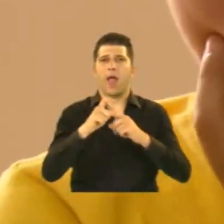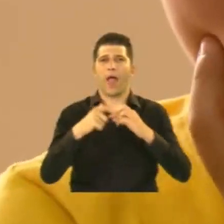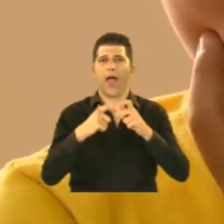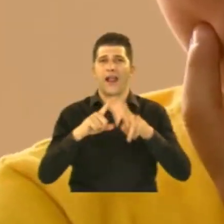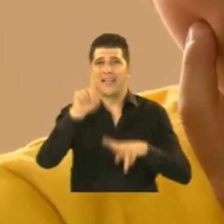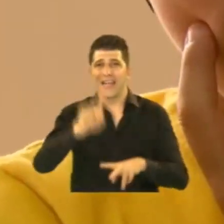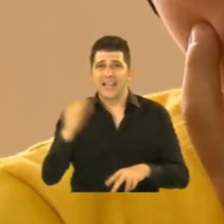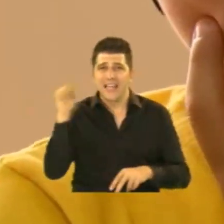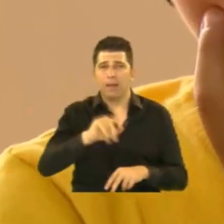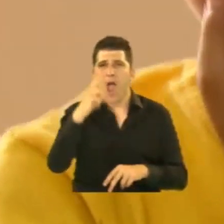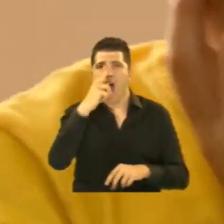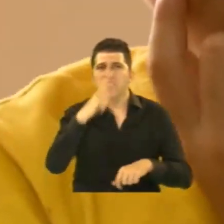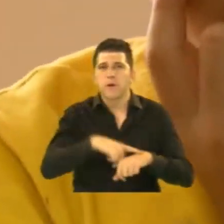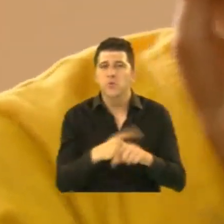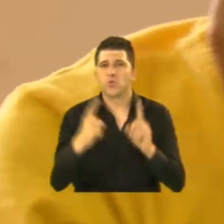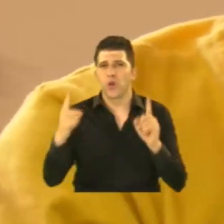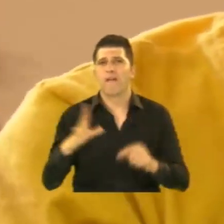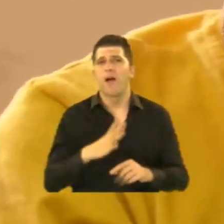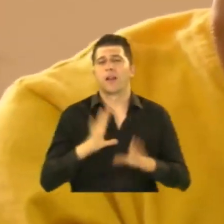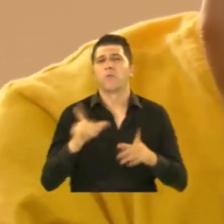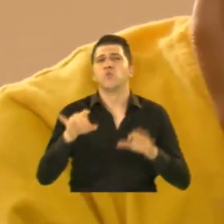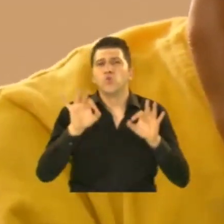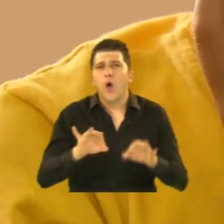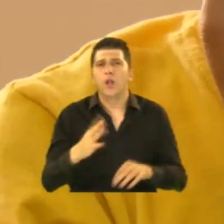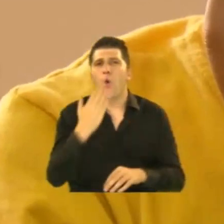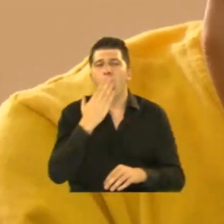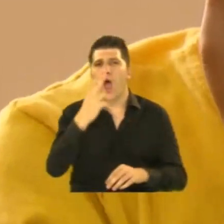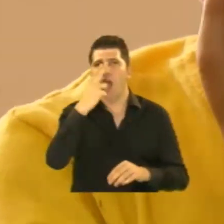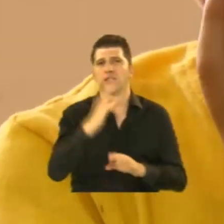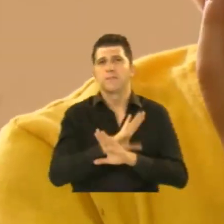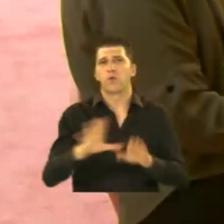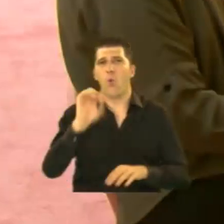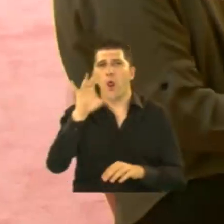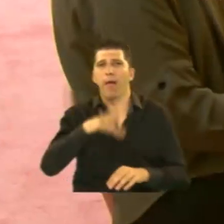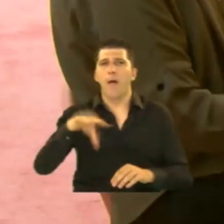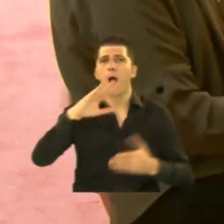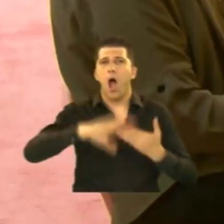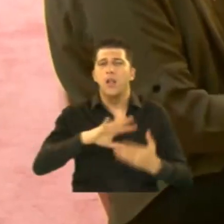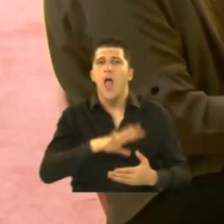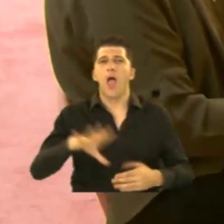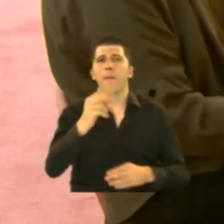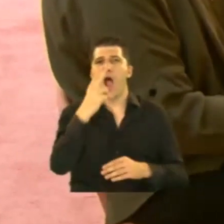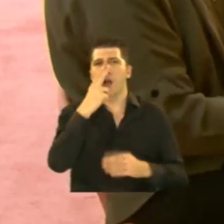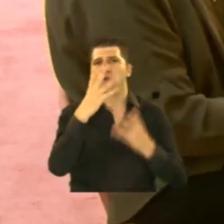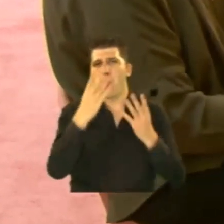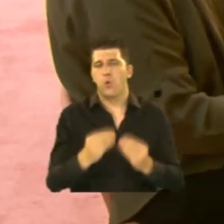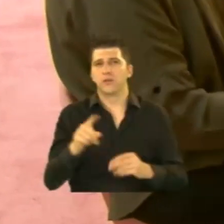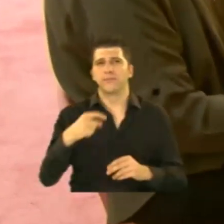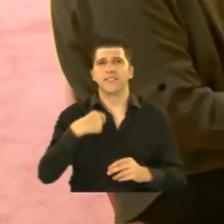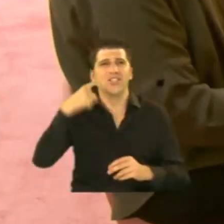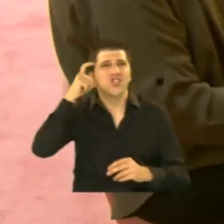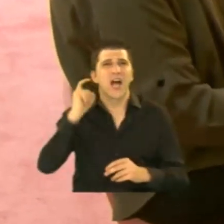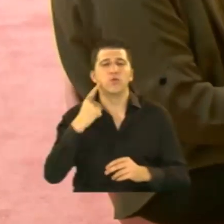Eren ilk geldiğinde tabii bir alışma süreci oldu. Ama tabii ki şu anda okulumuza alıştı. Öğretmenlerine, arkadaşlarına alışmış olduğu